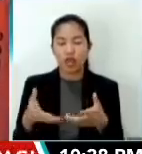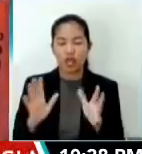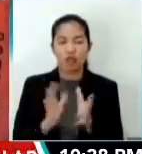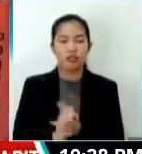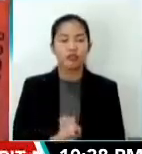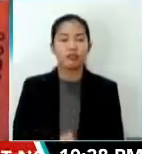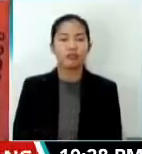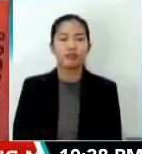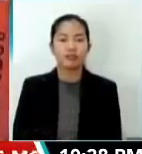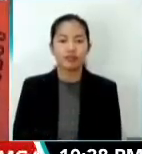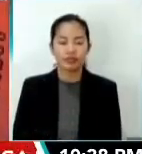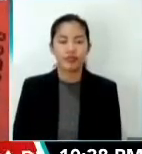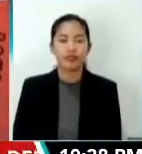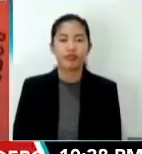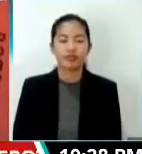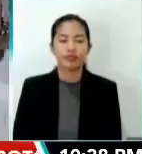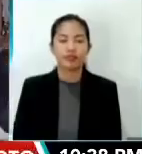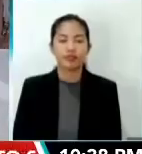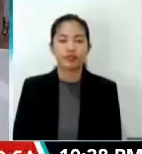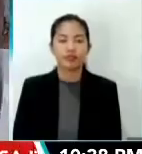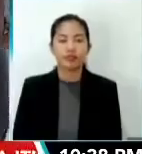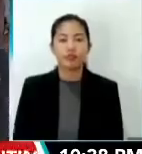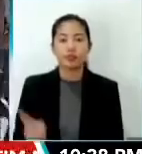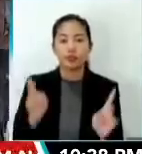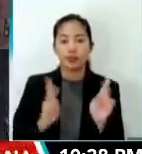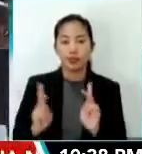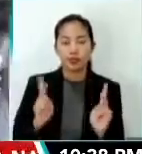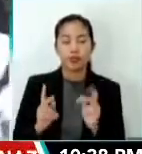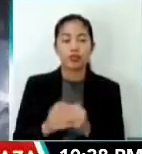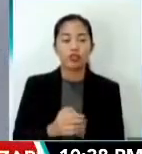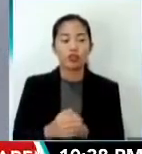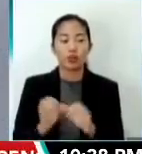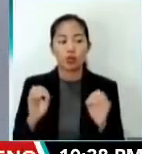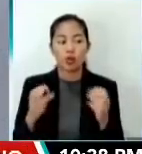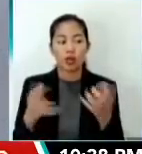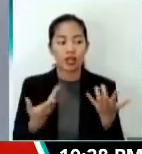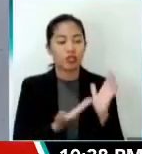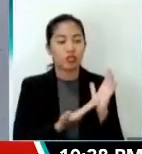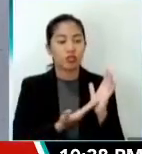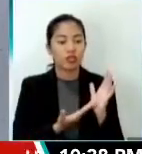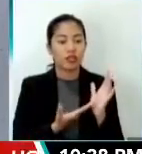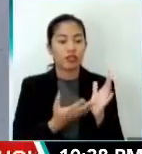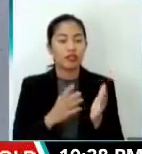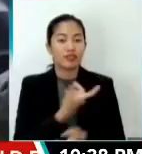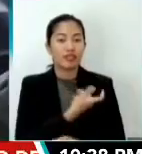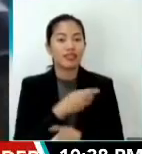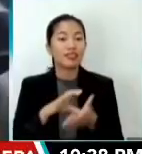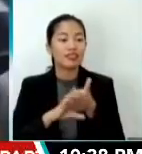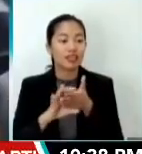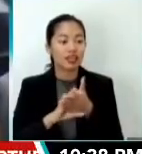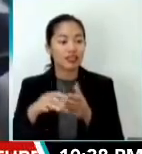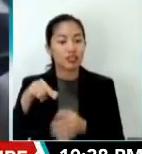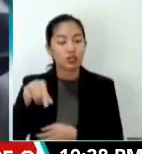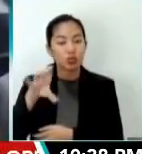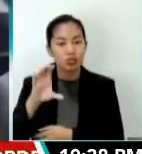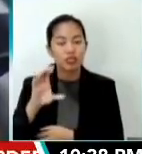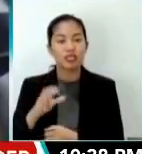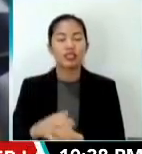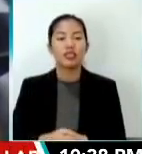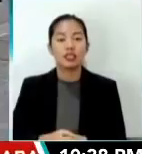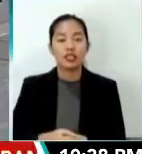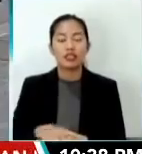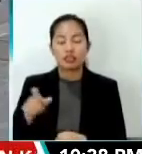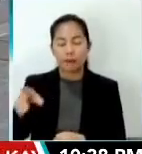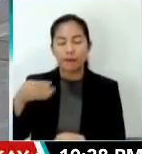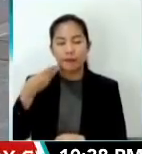Pinababalik naman sa pinanggalingan ng mga walang maipakitang vaccination card sa Quezon City, San Jose del Monte border. Mula sa wala pang 100 active cases bago